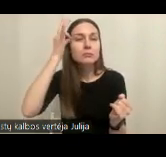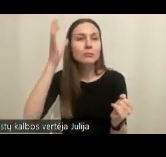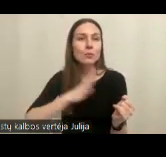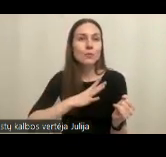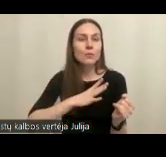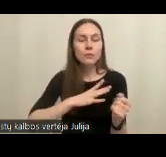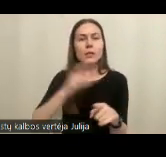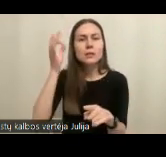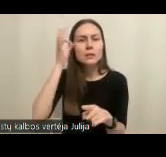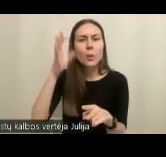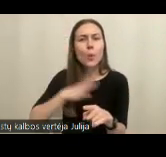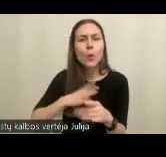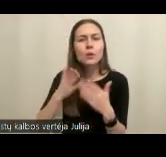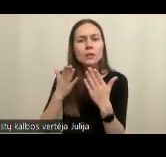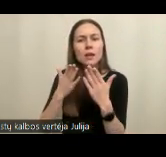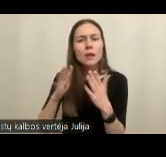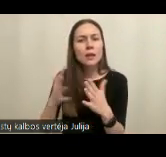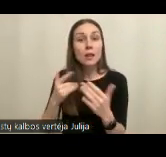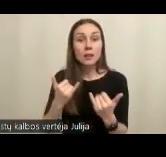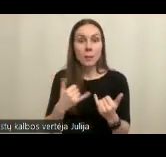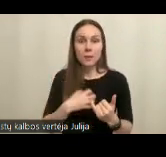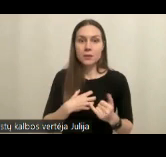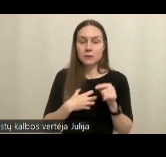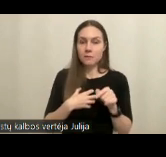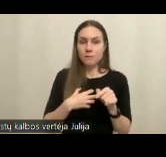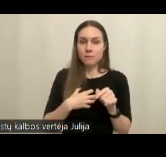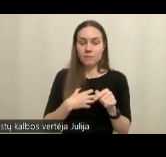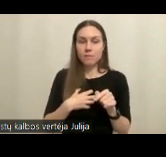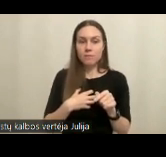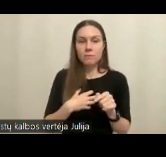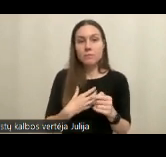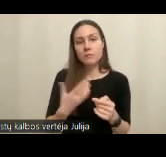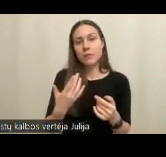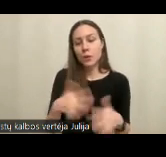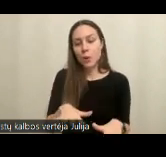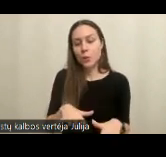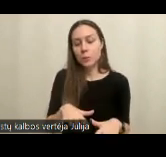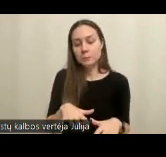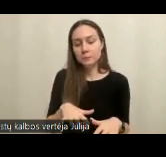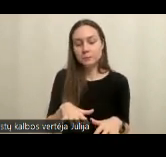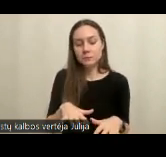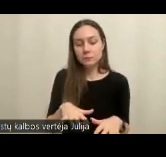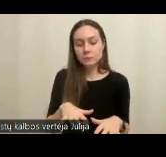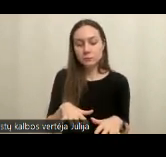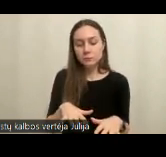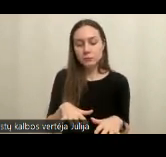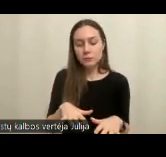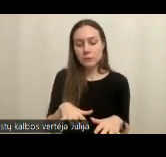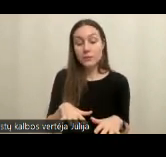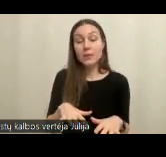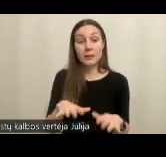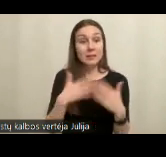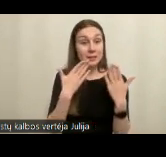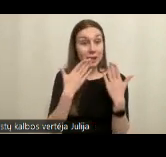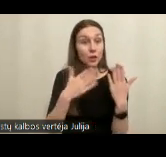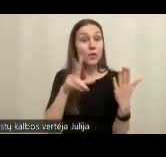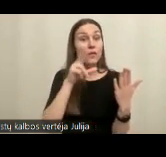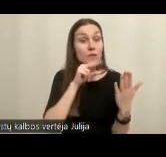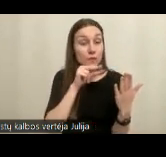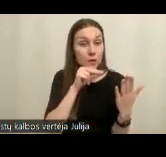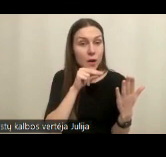prisimeni, mes tą skaitėme ir tai aktualu dabar. Ir tai turtingėja ir galima sakyti, kai mes skaitome garsiai, mes